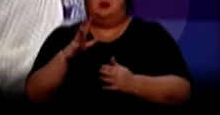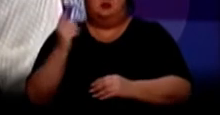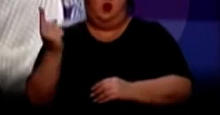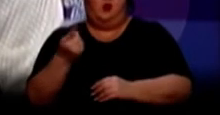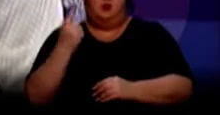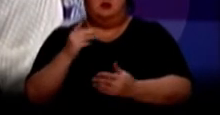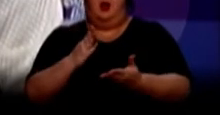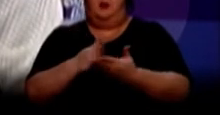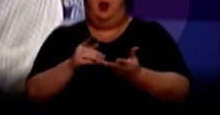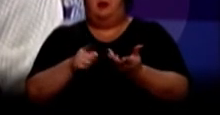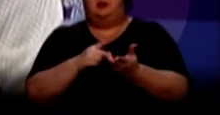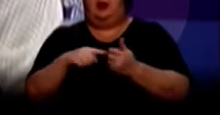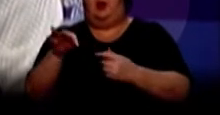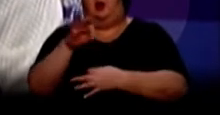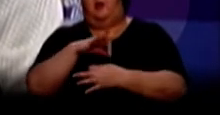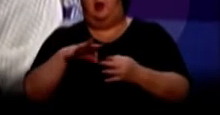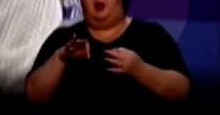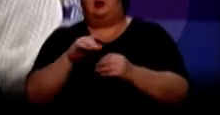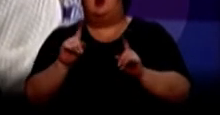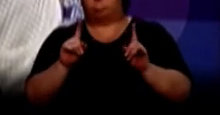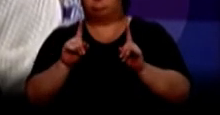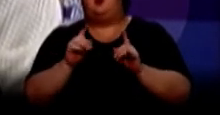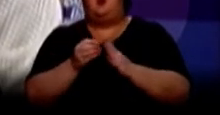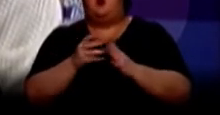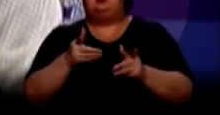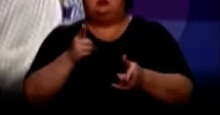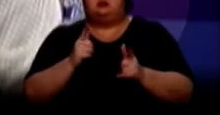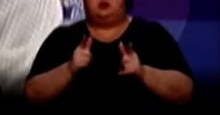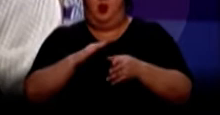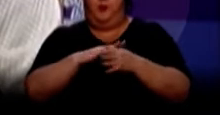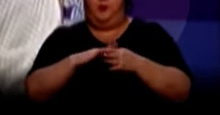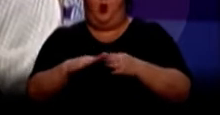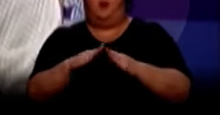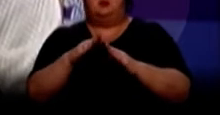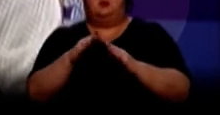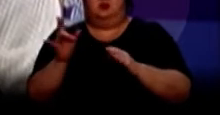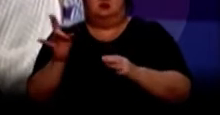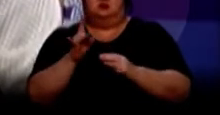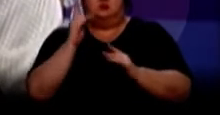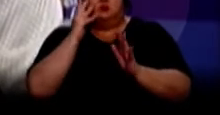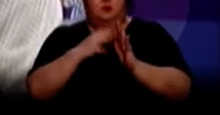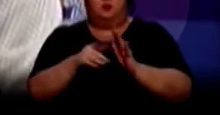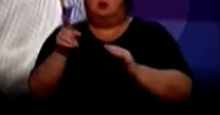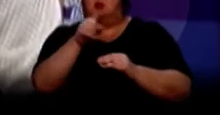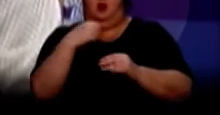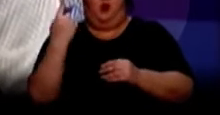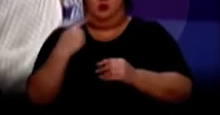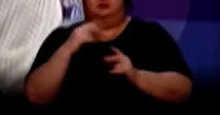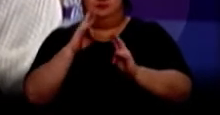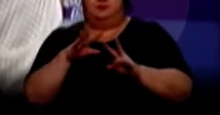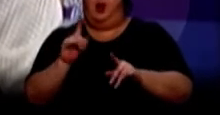маємо декілька проєктів, ініціатив, але щоб оцінити дійсно повний масштаб, не готова зараз говорити. Щодо